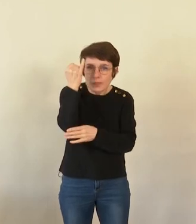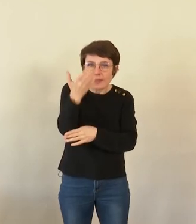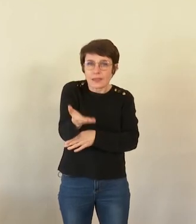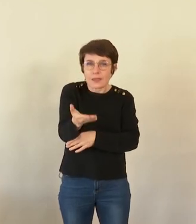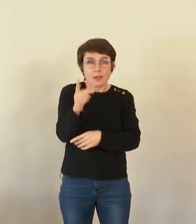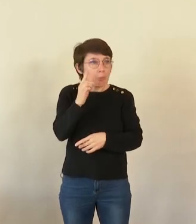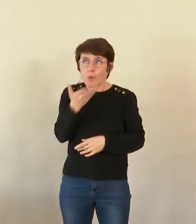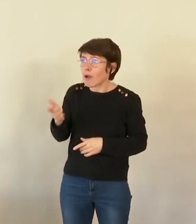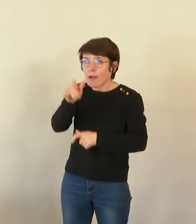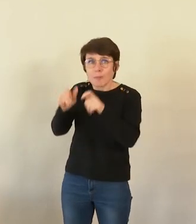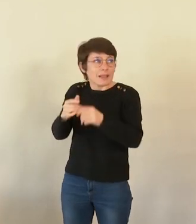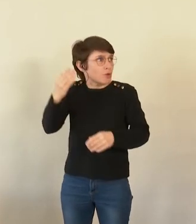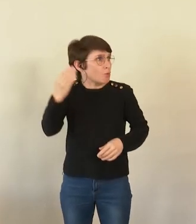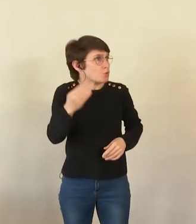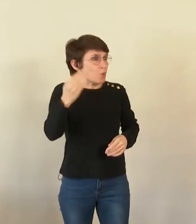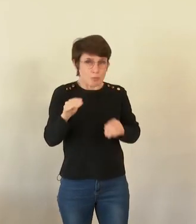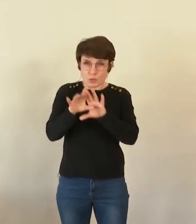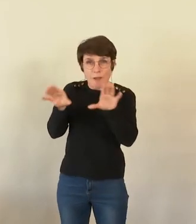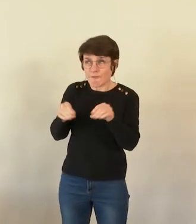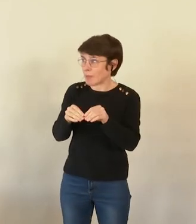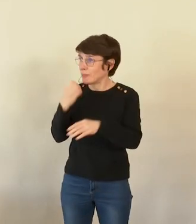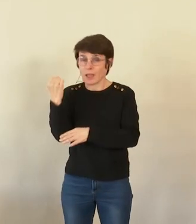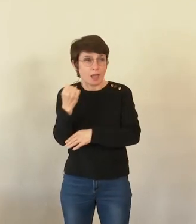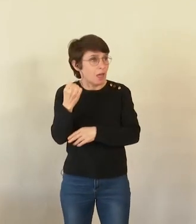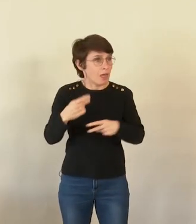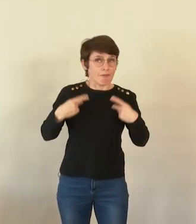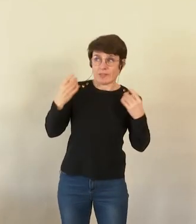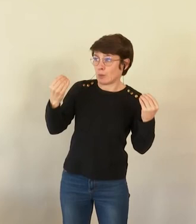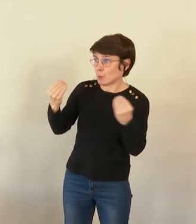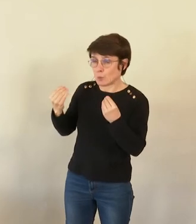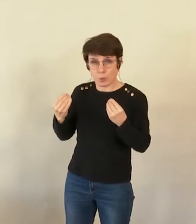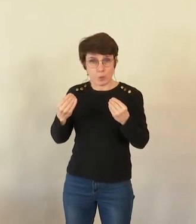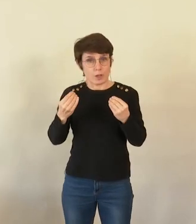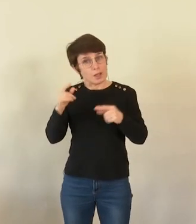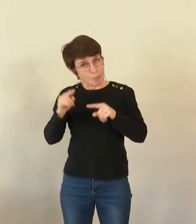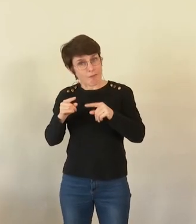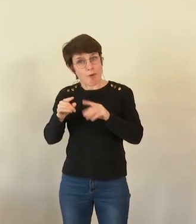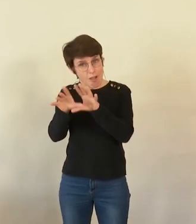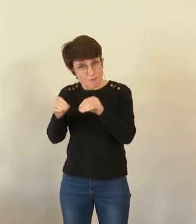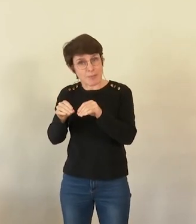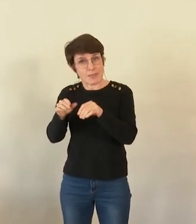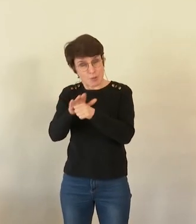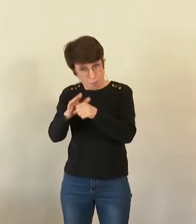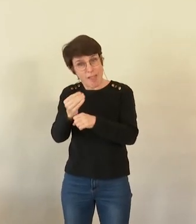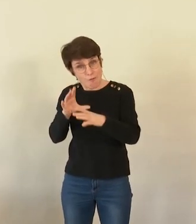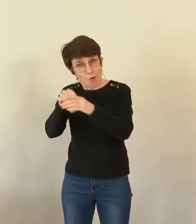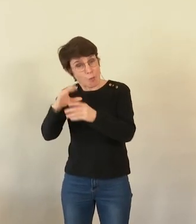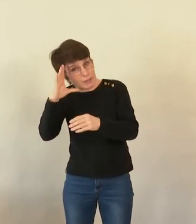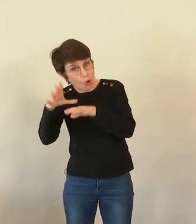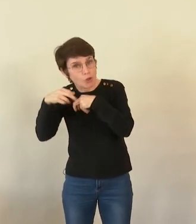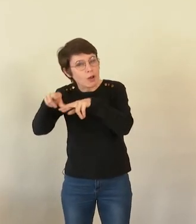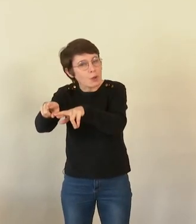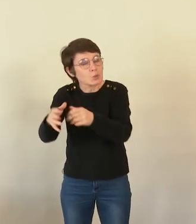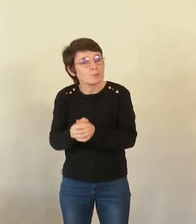pour de nombreuses personnes notamment des familles entières avec des enfants qui chaque nuit dorment dehors la ville de grenob